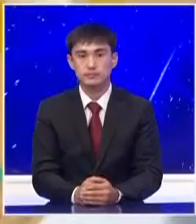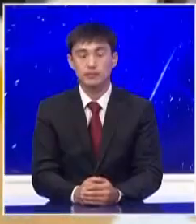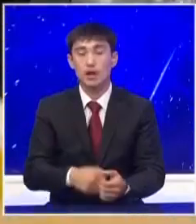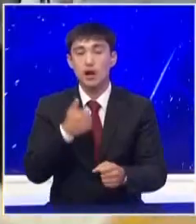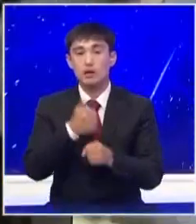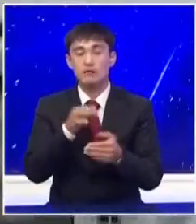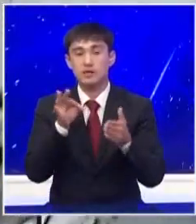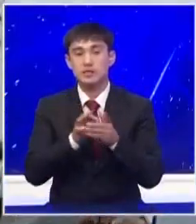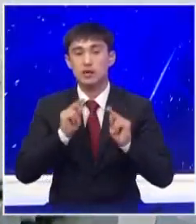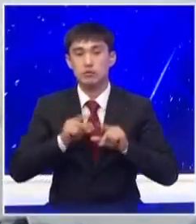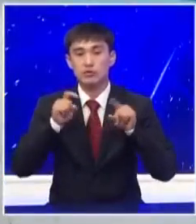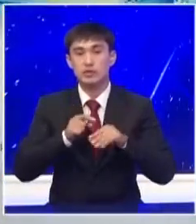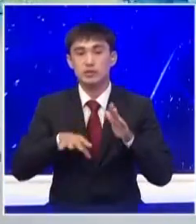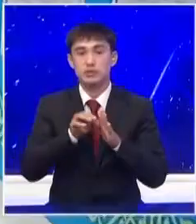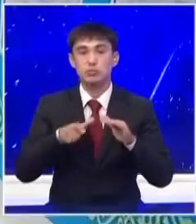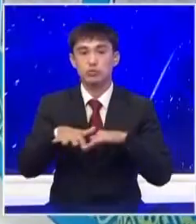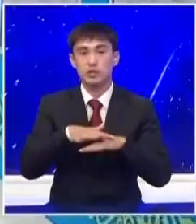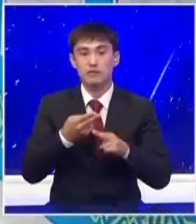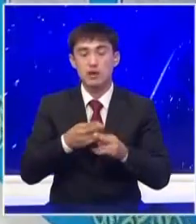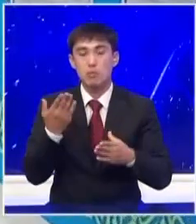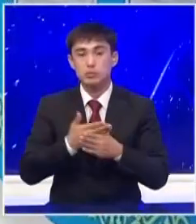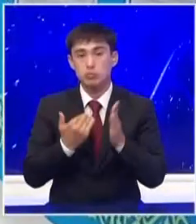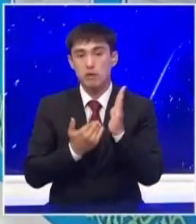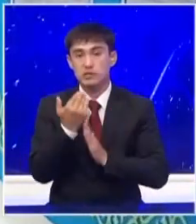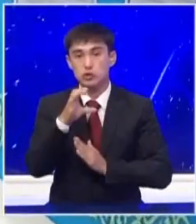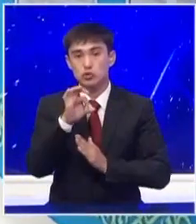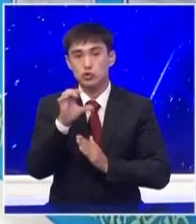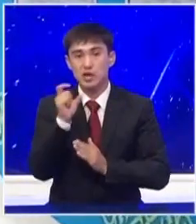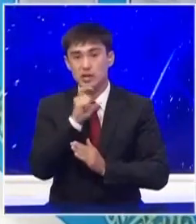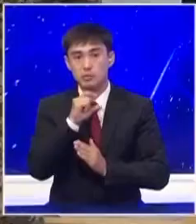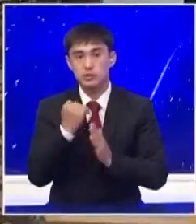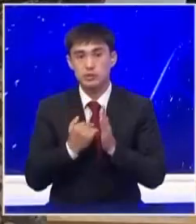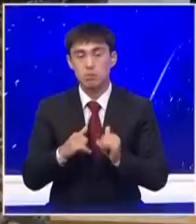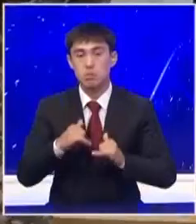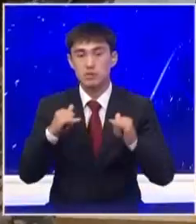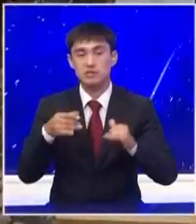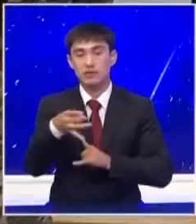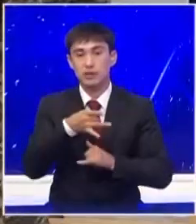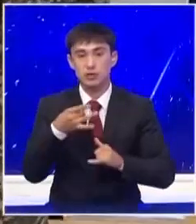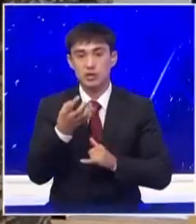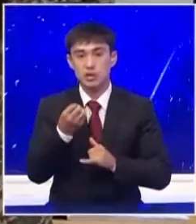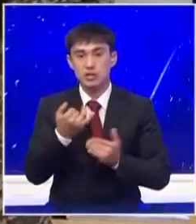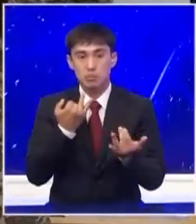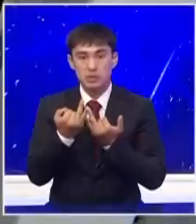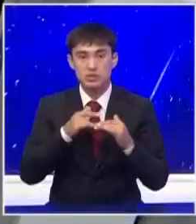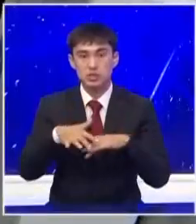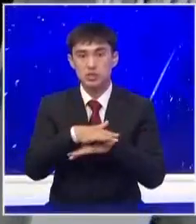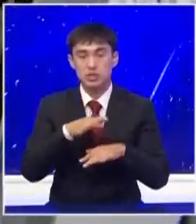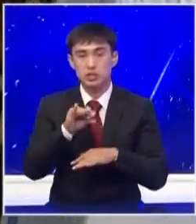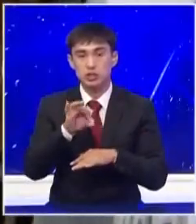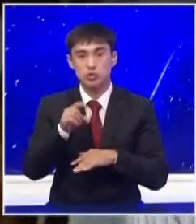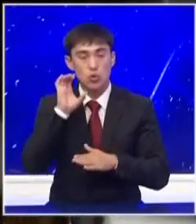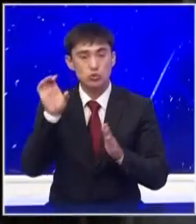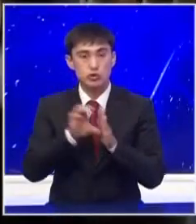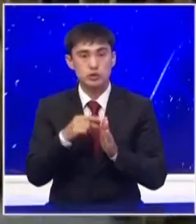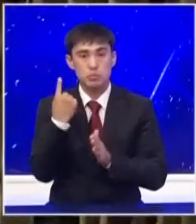Главная цель рабочего визита народных избранников – поспособствовать повышению социально-экономического потенциала региона, а также пообщаться с жителями края и услышать